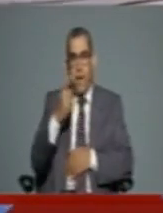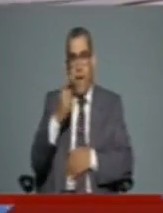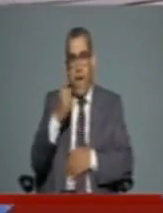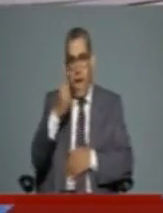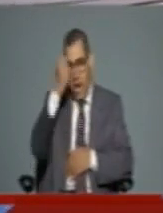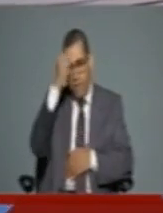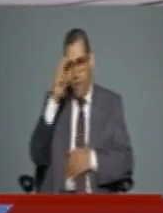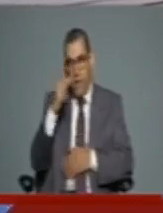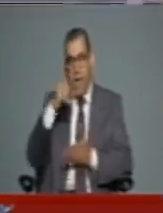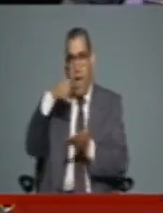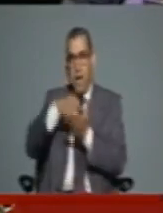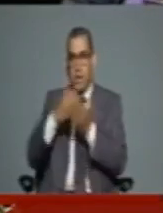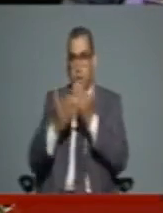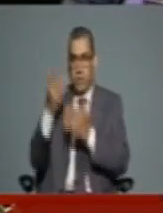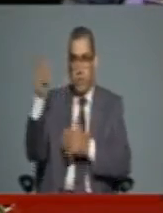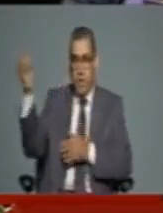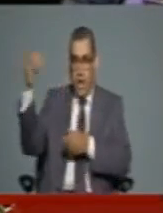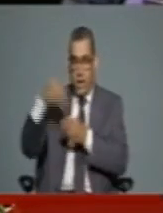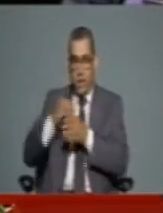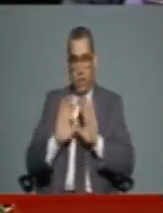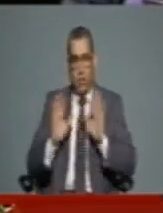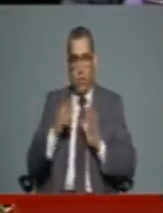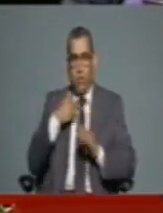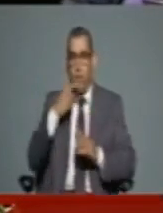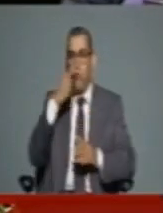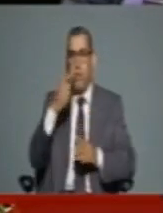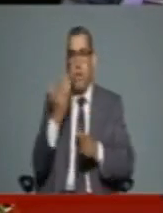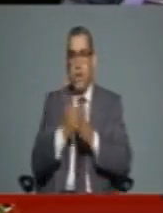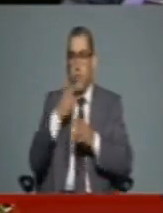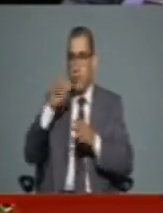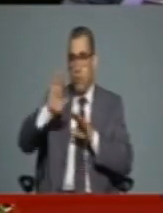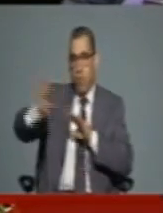لا والله. أنا بقول كده ليه؟ لا صح صح.